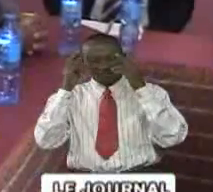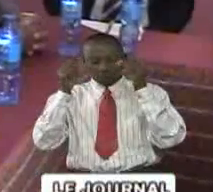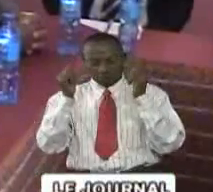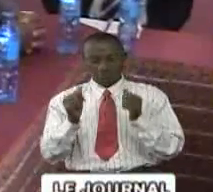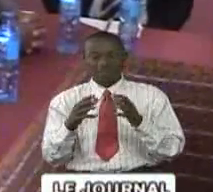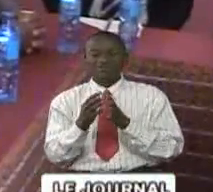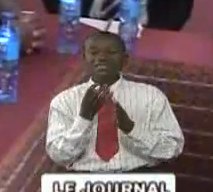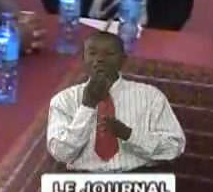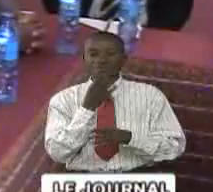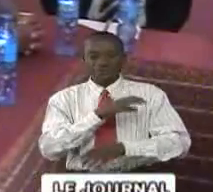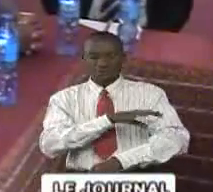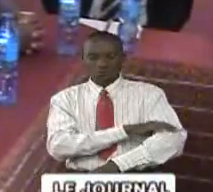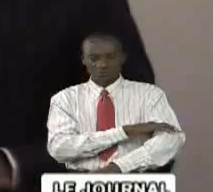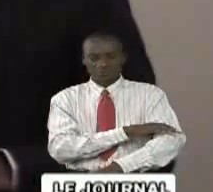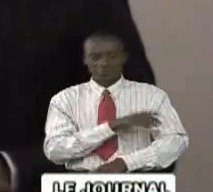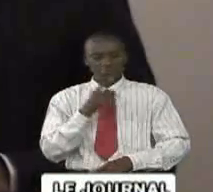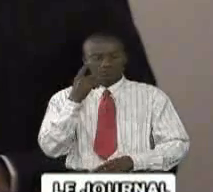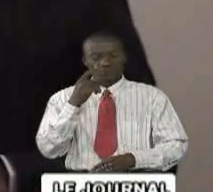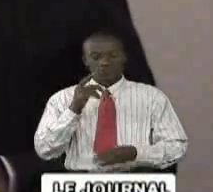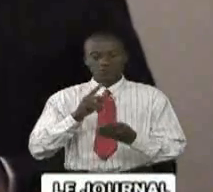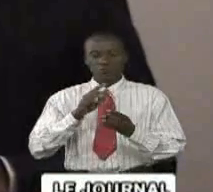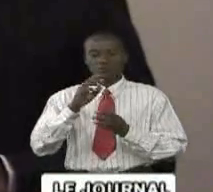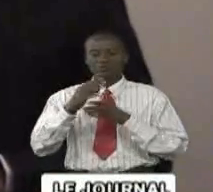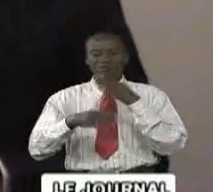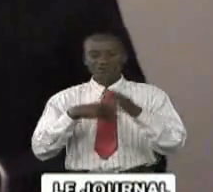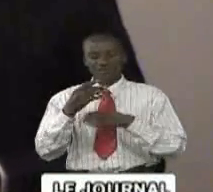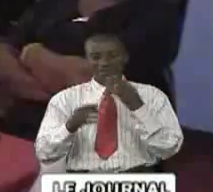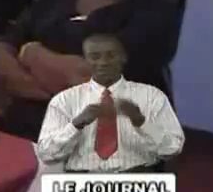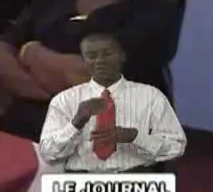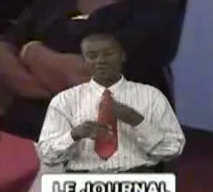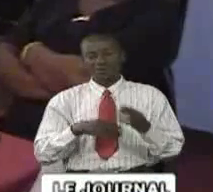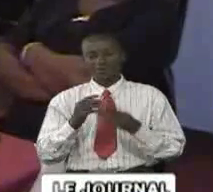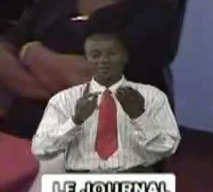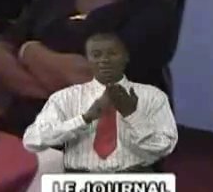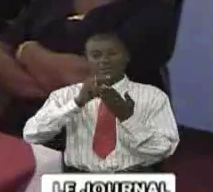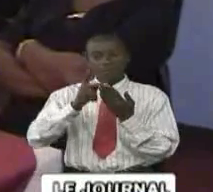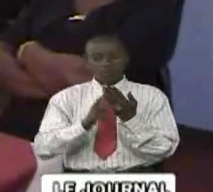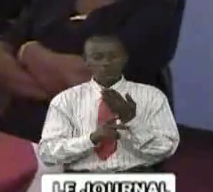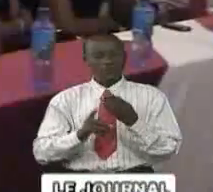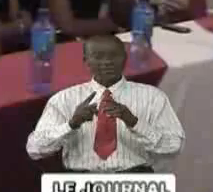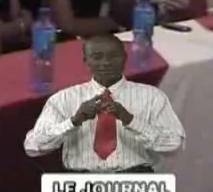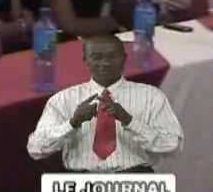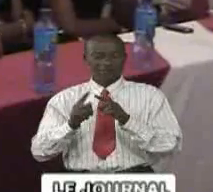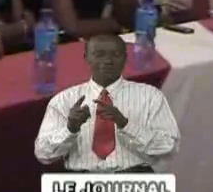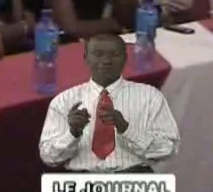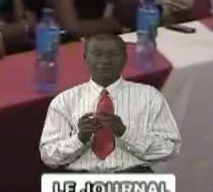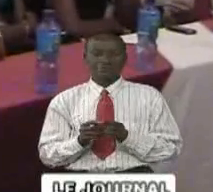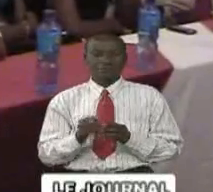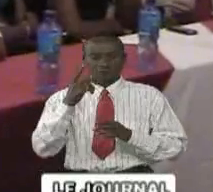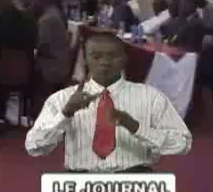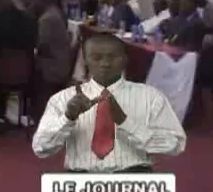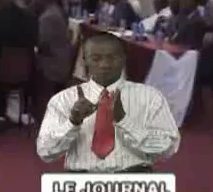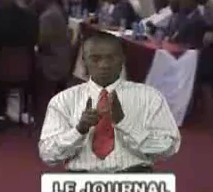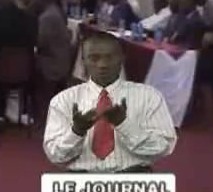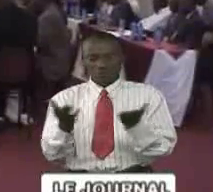pour élaborer un projet d'instruction sur la procédure contentieuse en République démocratique du Congo et ce